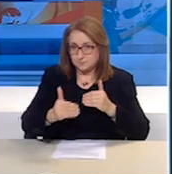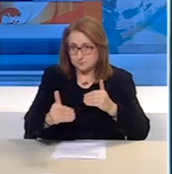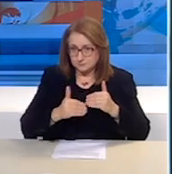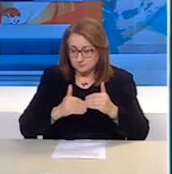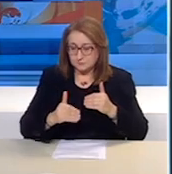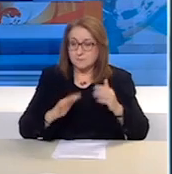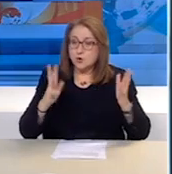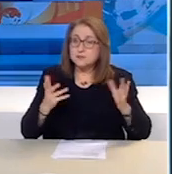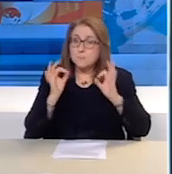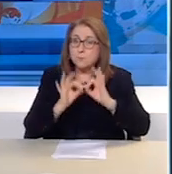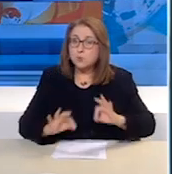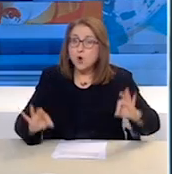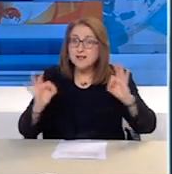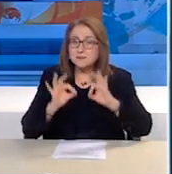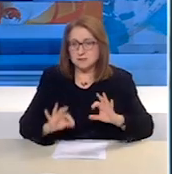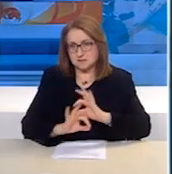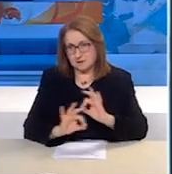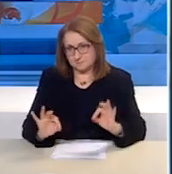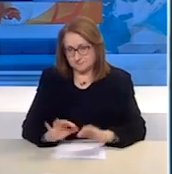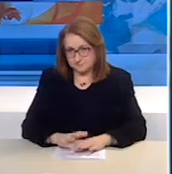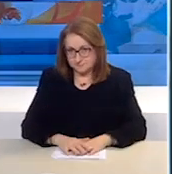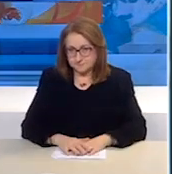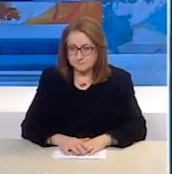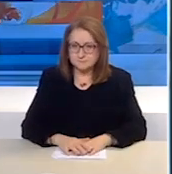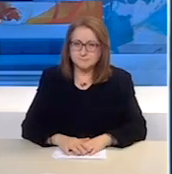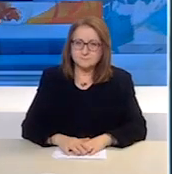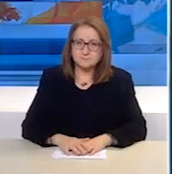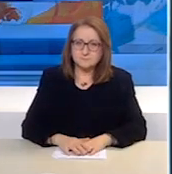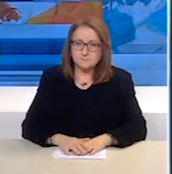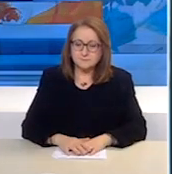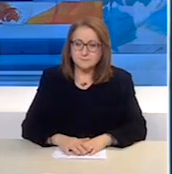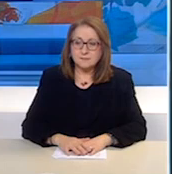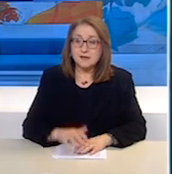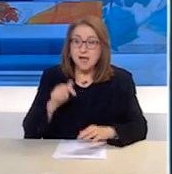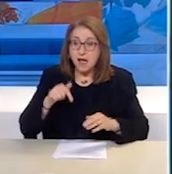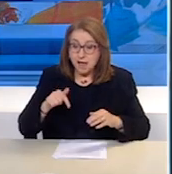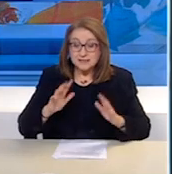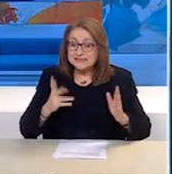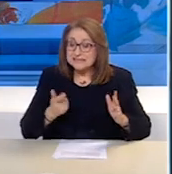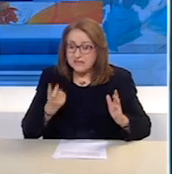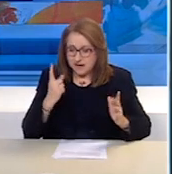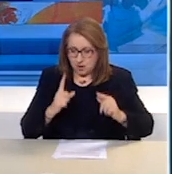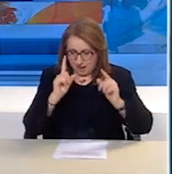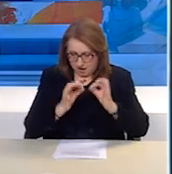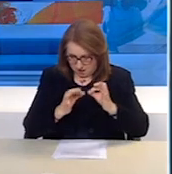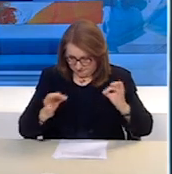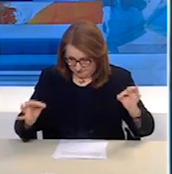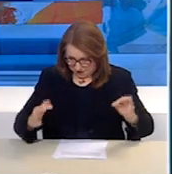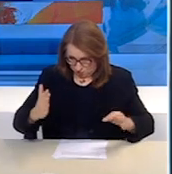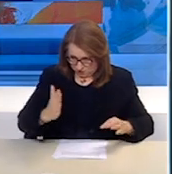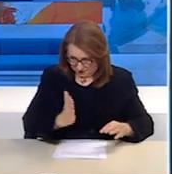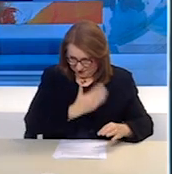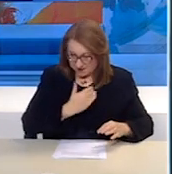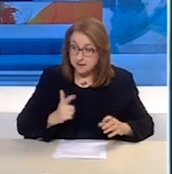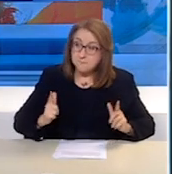η κατάλληλη προετοιμασία. Ο κανόνας είναι ότι τα στάδια άρση των περιοριστικών μέτρων θα απέχουν χρονικά μεταξύ τους, ώστε να υπάρχει δυνατότητα